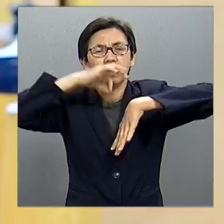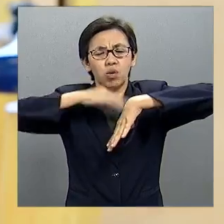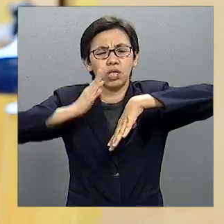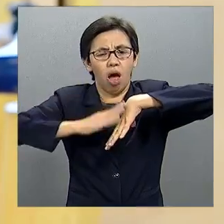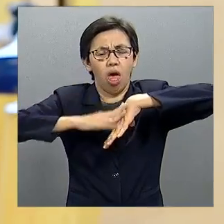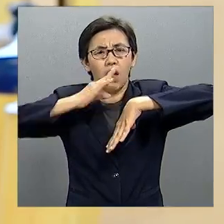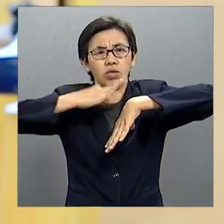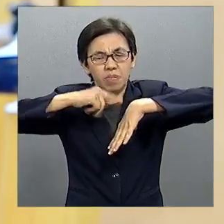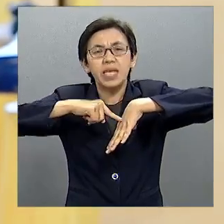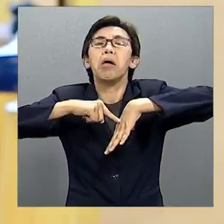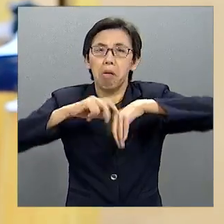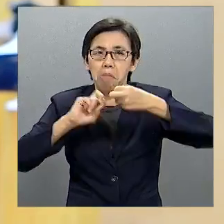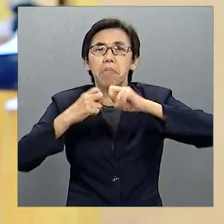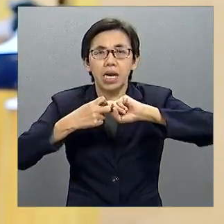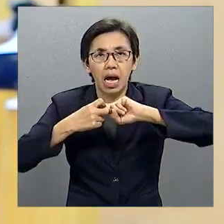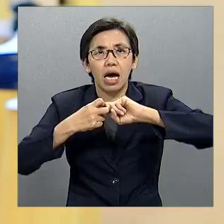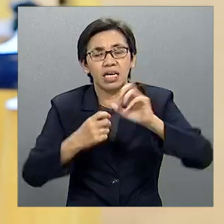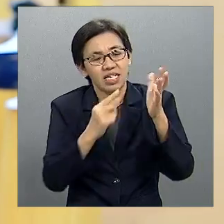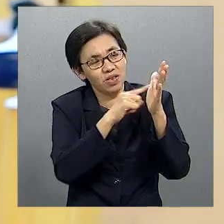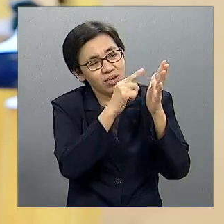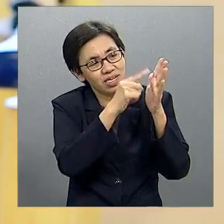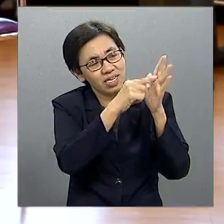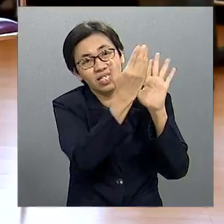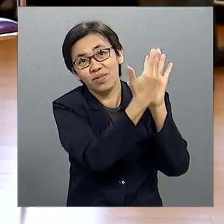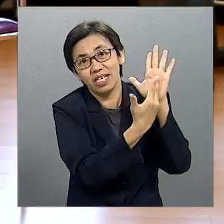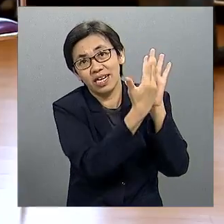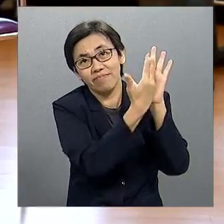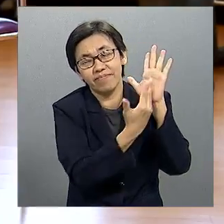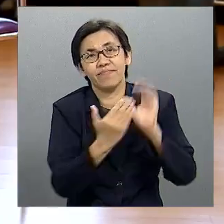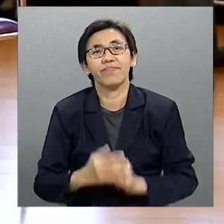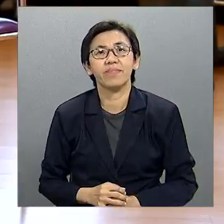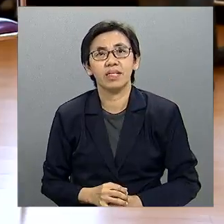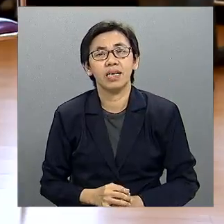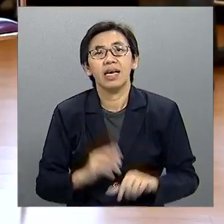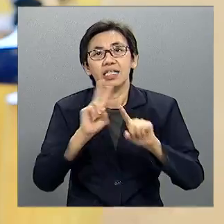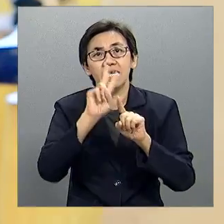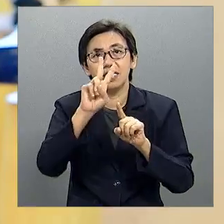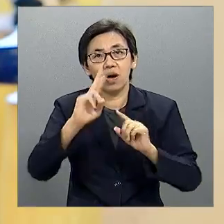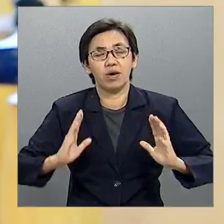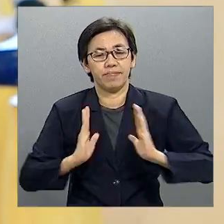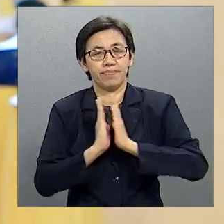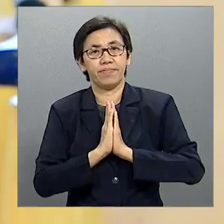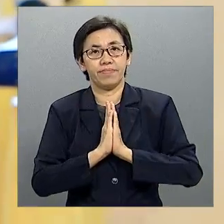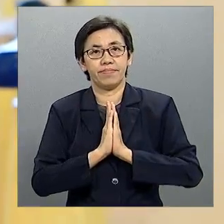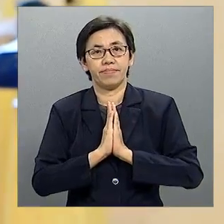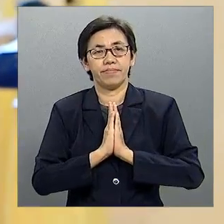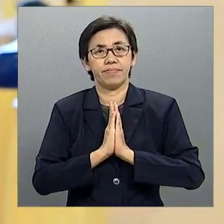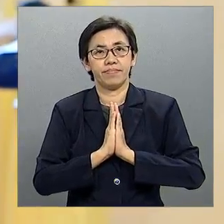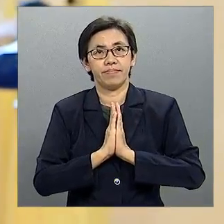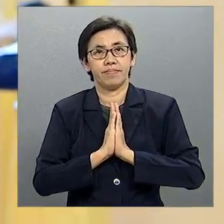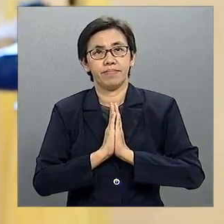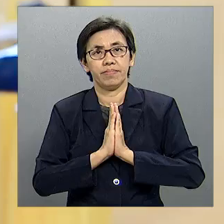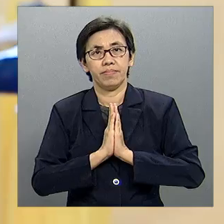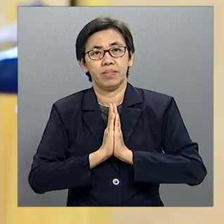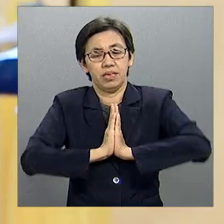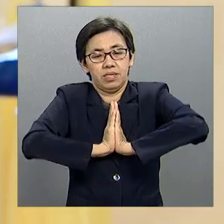าที่3นิ้วครึ่งที่เราบอกไปนะครับอันนี้ท่าแรกนะฮะท่าที่2ก็จะเป็นท่าเค้าเรียกท่าพนมมือ พนมมือ นะแต่ทีนี้ต้องยกศอกตั้งฉากขึ้นอย่างนี้ด้ว